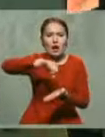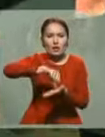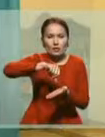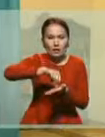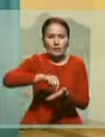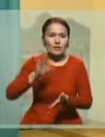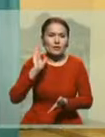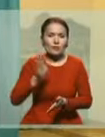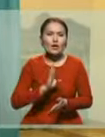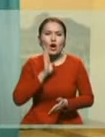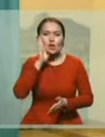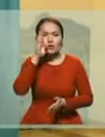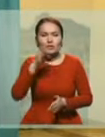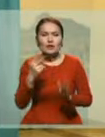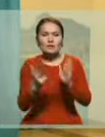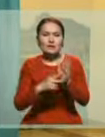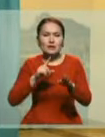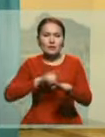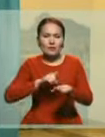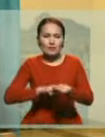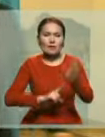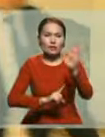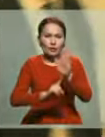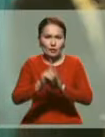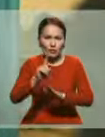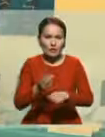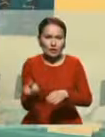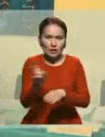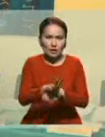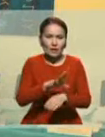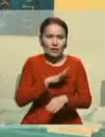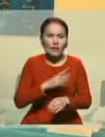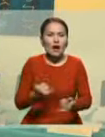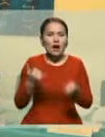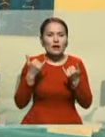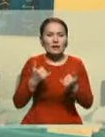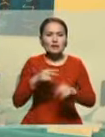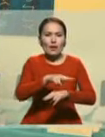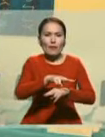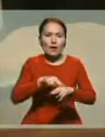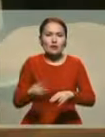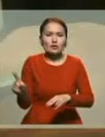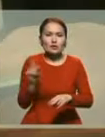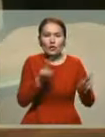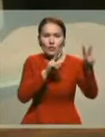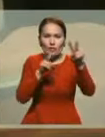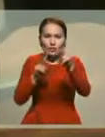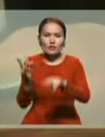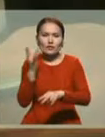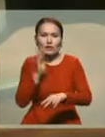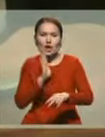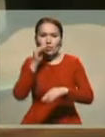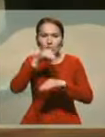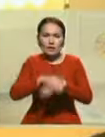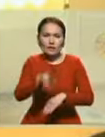береді. Ол жерге таң асымен сайлау комиссиясының 2 мүшесі аттанды. Ал қауіпсіздікті қамтамасыз ету үшін тәртіп сақшылары жақын маңдағы көшелерде күзетіп